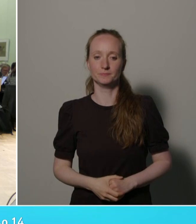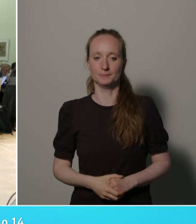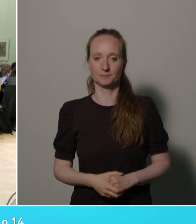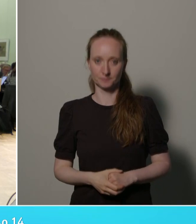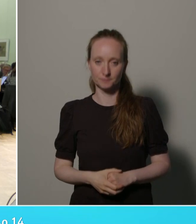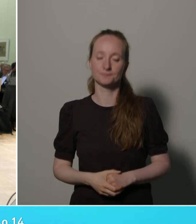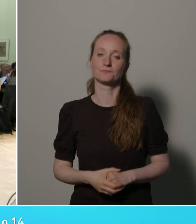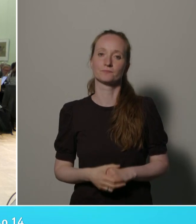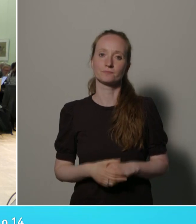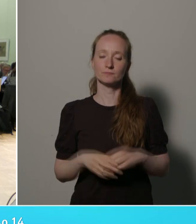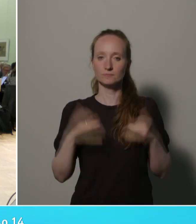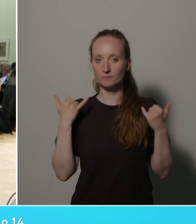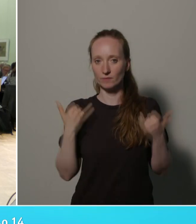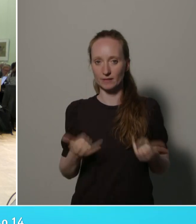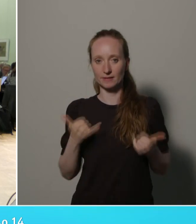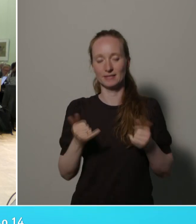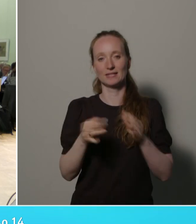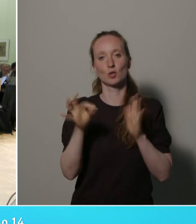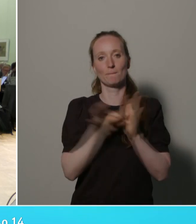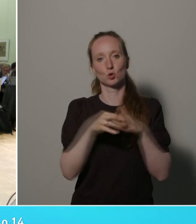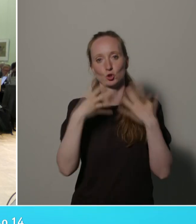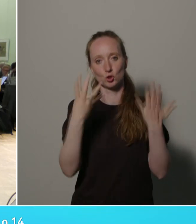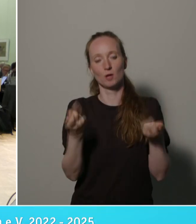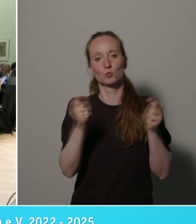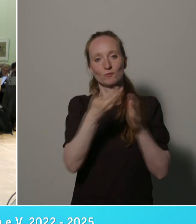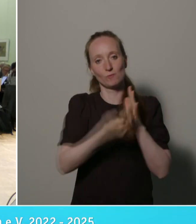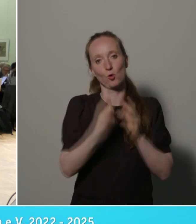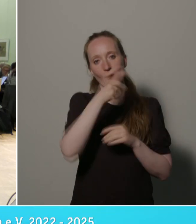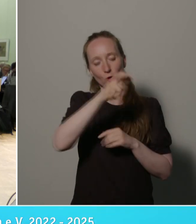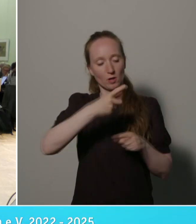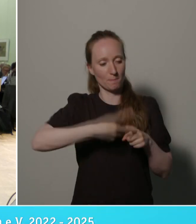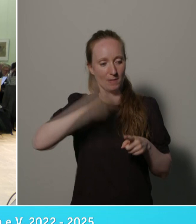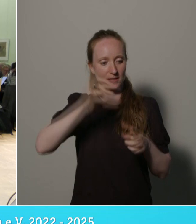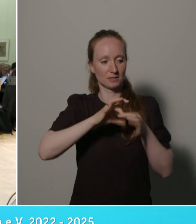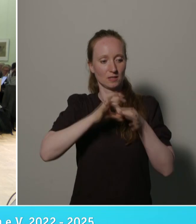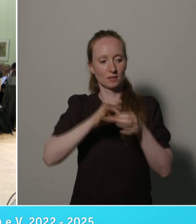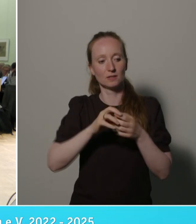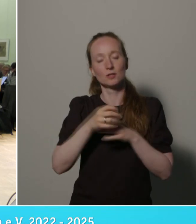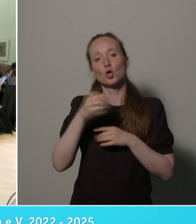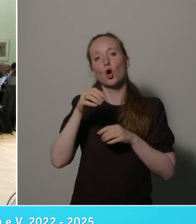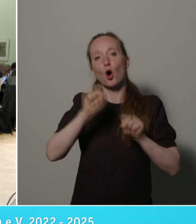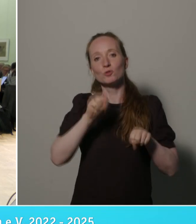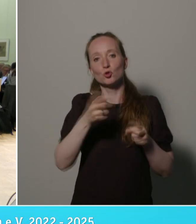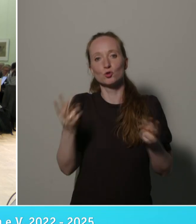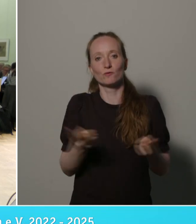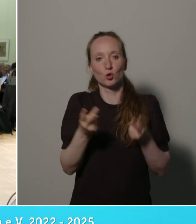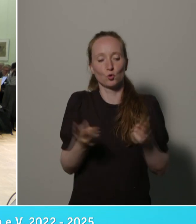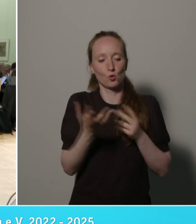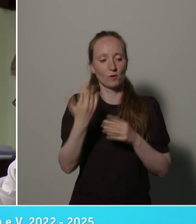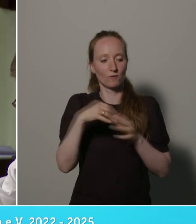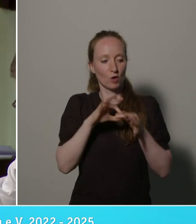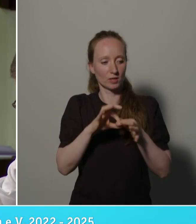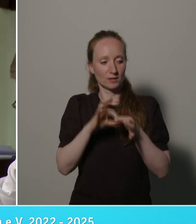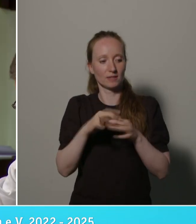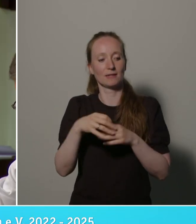Dann kommen wir jetzt zum Tagesordnungspunkt 9. Beschlussvorlage Oberbürgermeister, Änderung der Optionsförderung des Mittendrin e.V. 2022